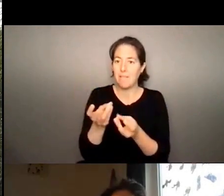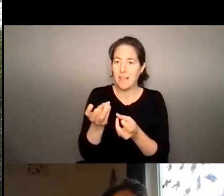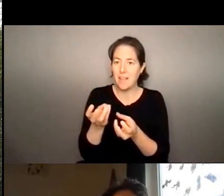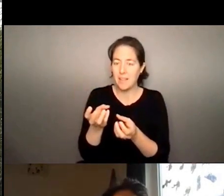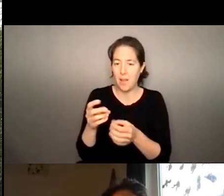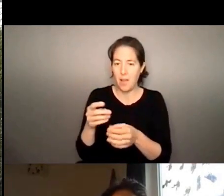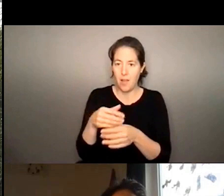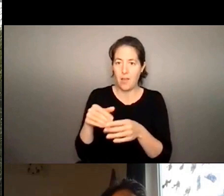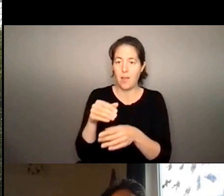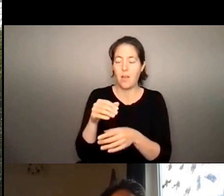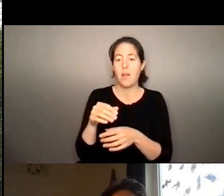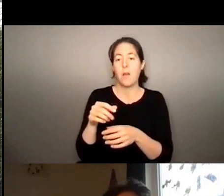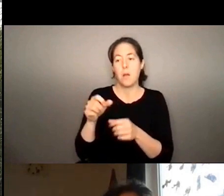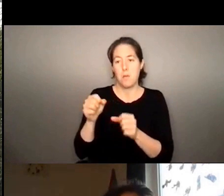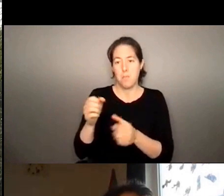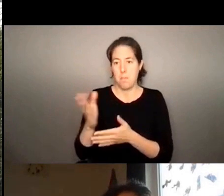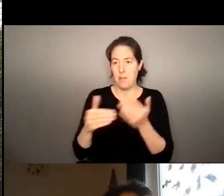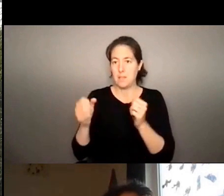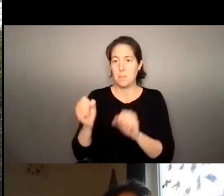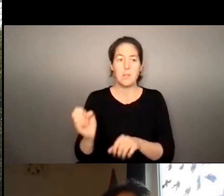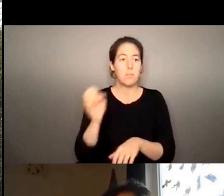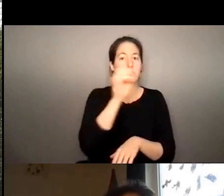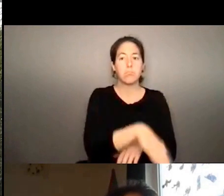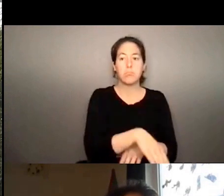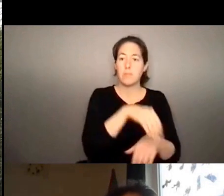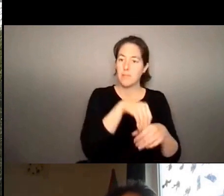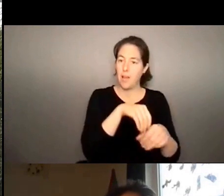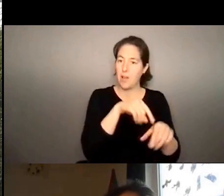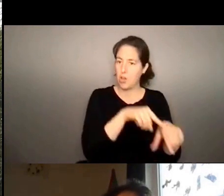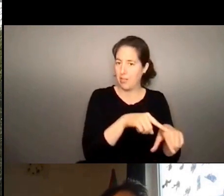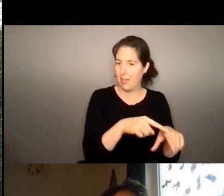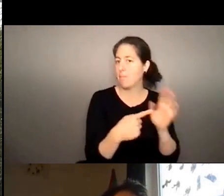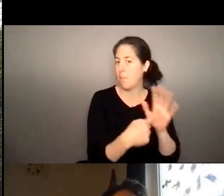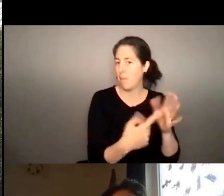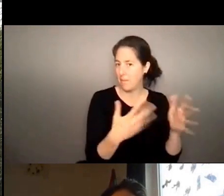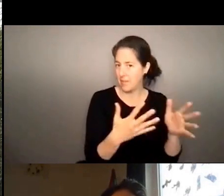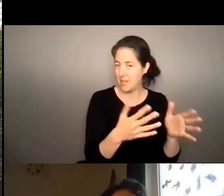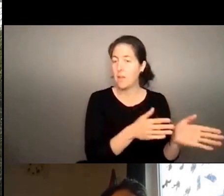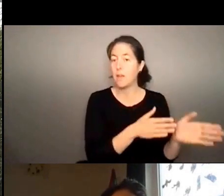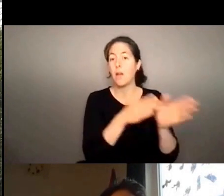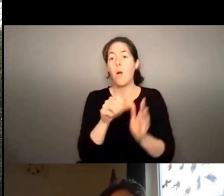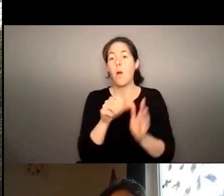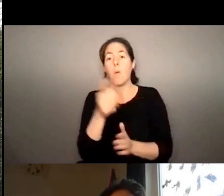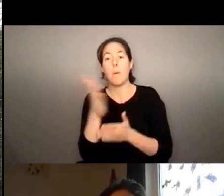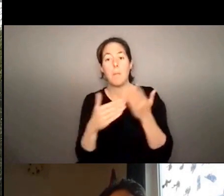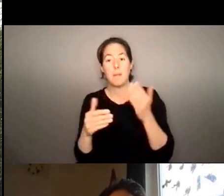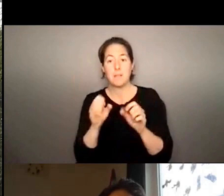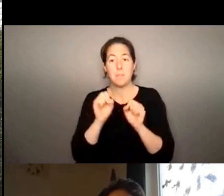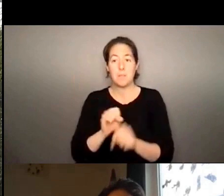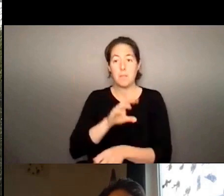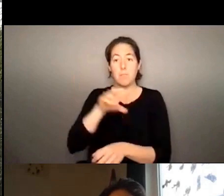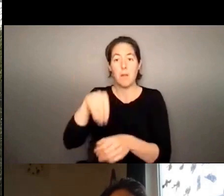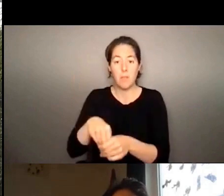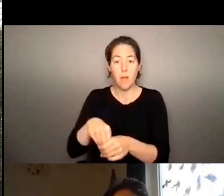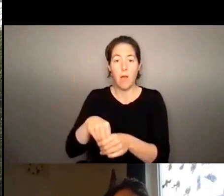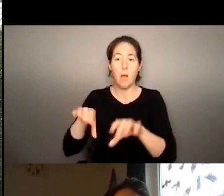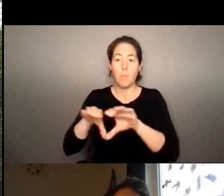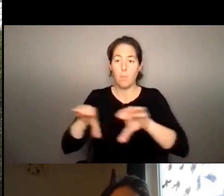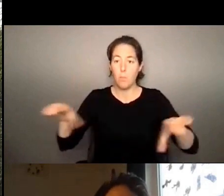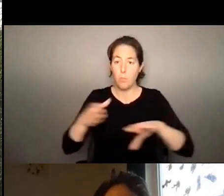partie que vous pouvez mettre au jardin avec les techniques que je vous ai montrées précédemment. Puis, il y a une autre partie qui pourrait être mise directement dans des bûches ou dans des